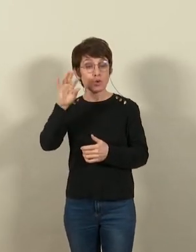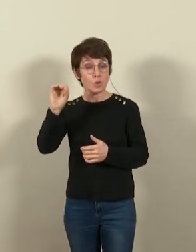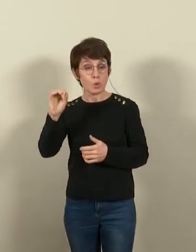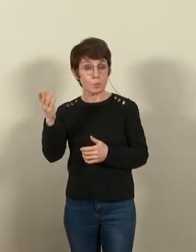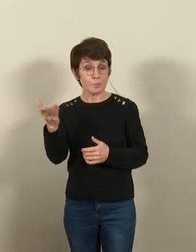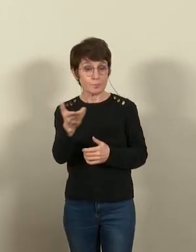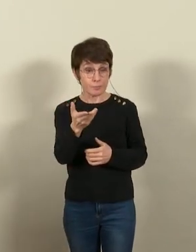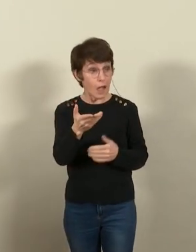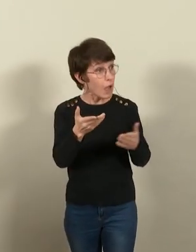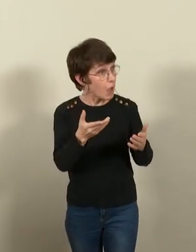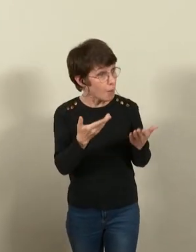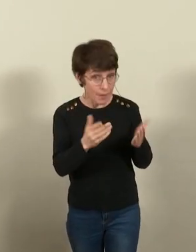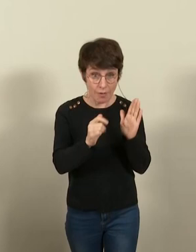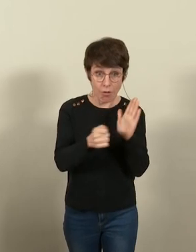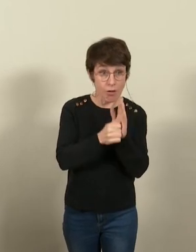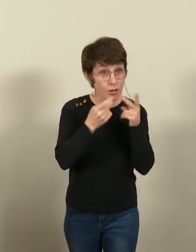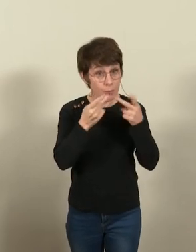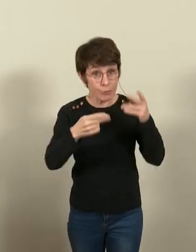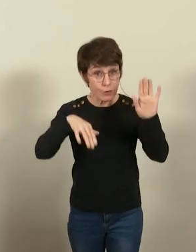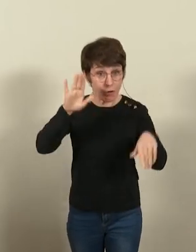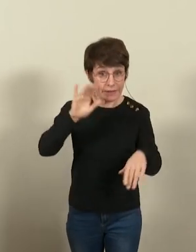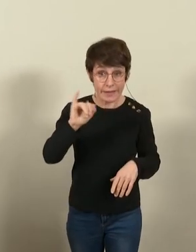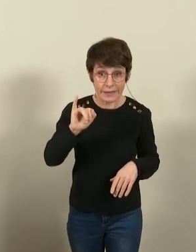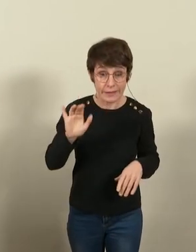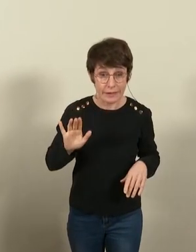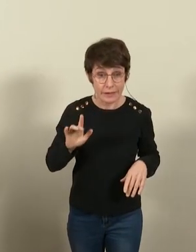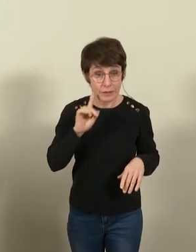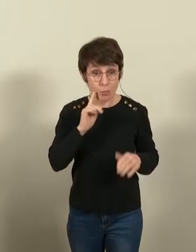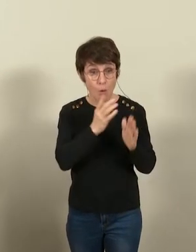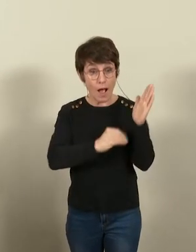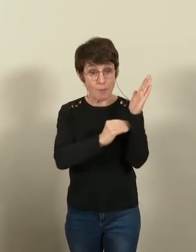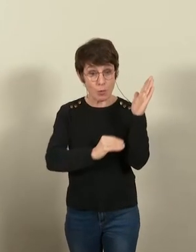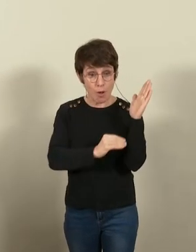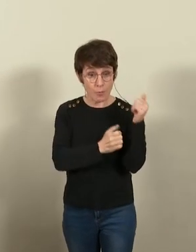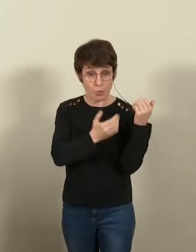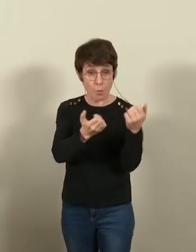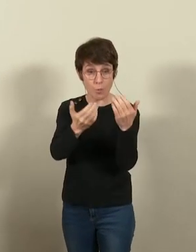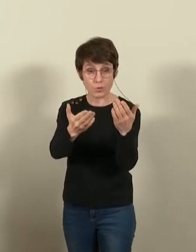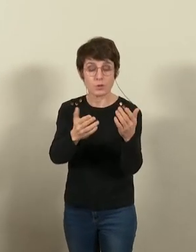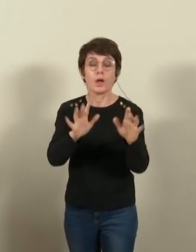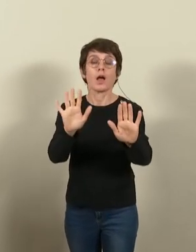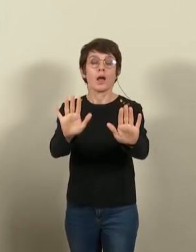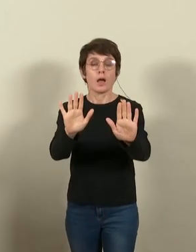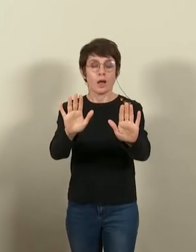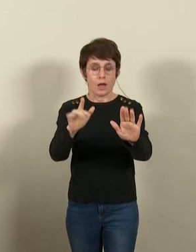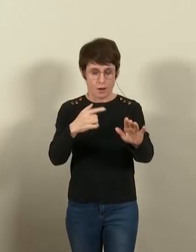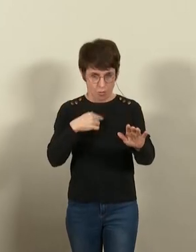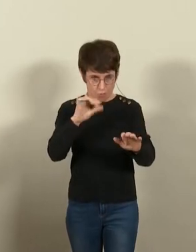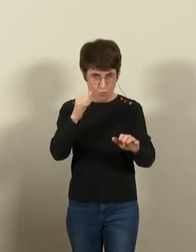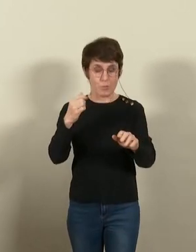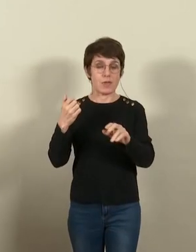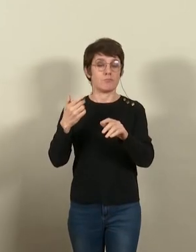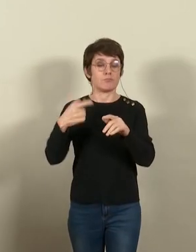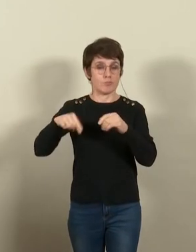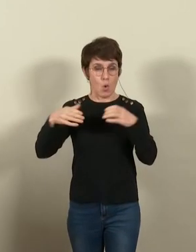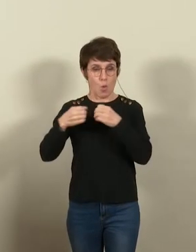moment d'annoncer les candidatures Monsieur le Maire ou est-ce qu'on regarde d'abord par qu'on avait proposé deux amendemon va faire d'abord il réponses exécutif